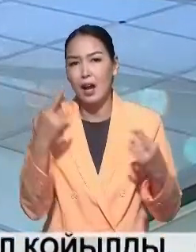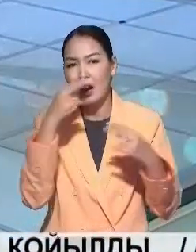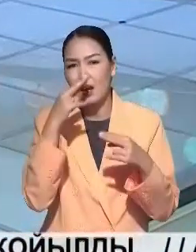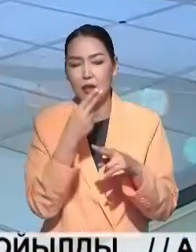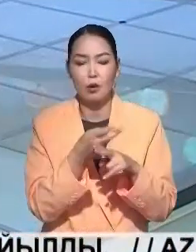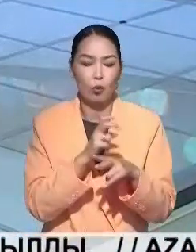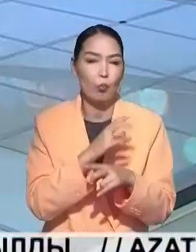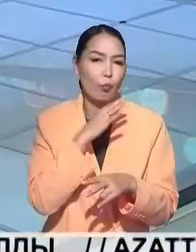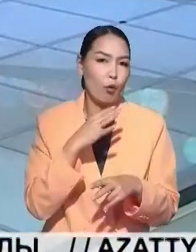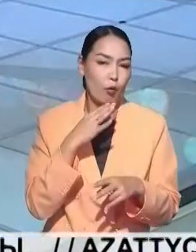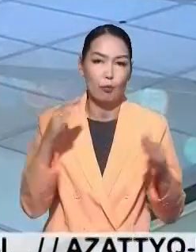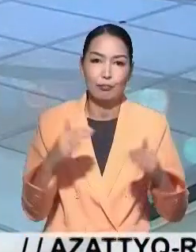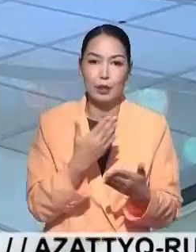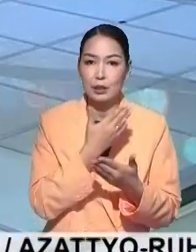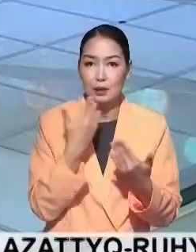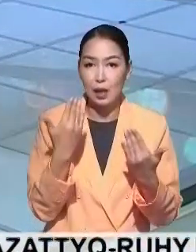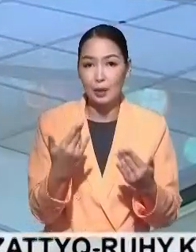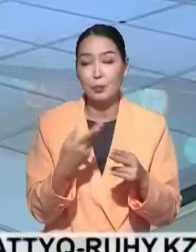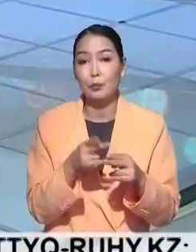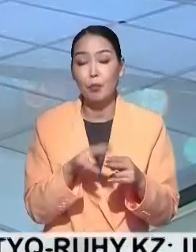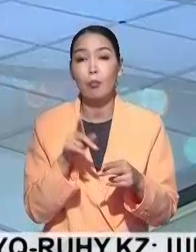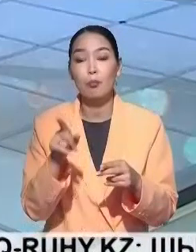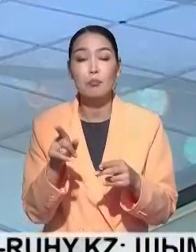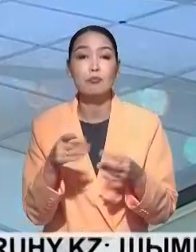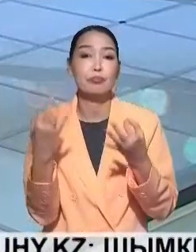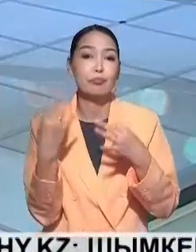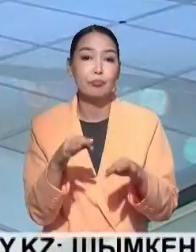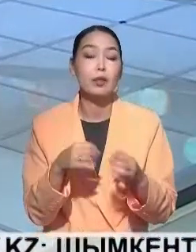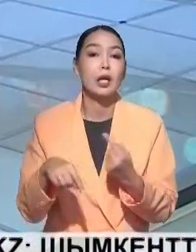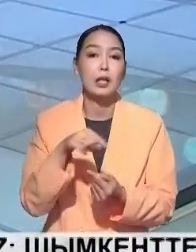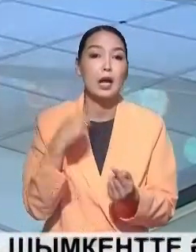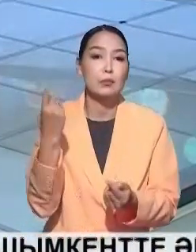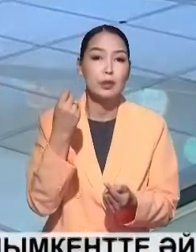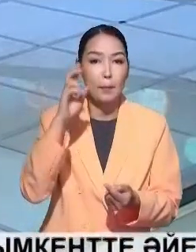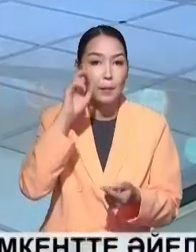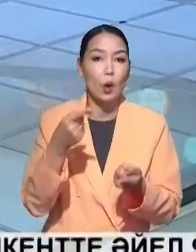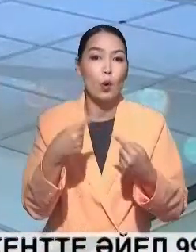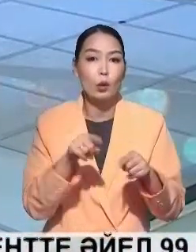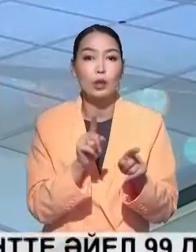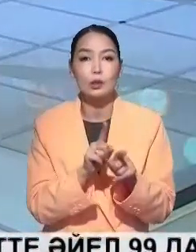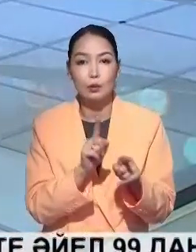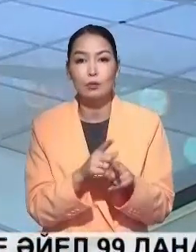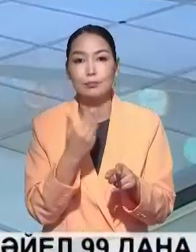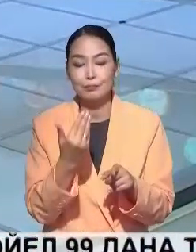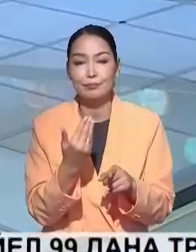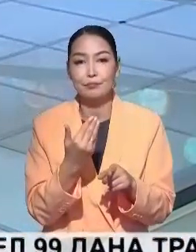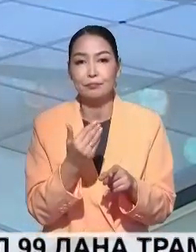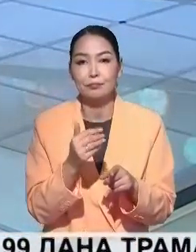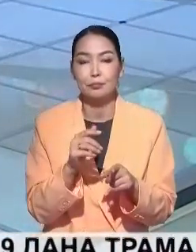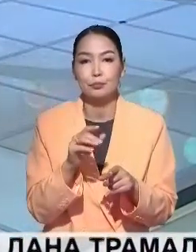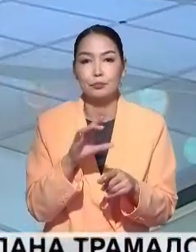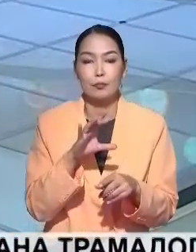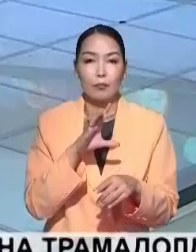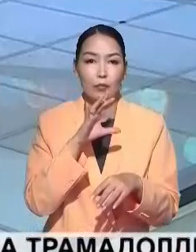азайыр емес. Ал осы келеңсіздікке жол беріп отырған кәсіп иелеріне мемлекеттік органдардың да тісі батпайтын көрінеді. Тілдік